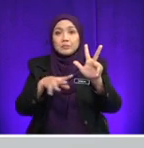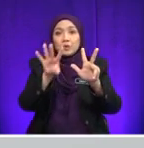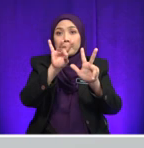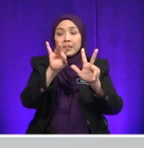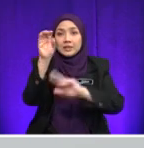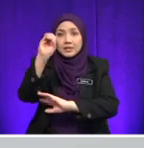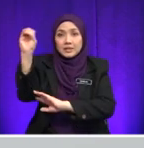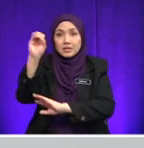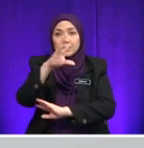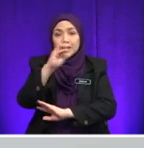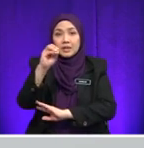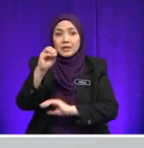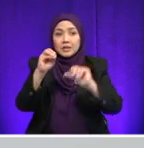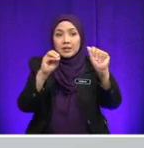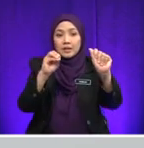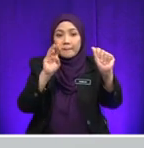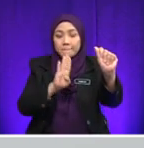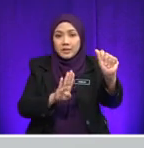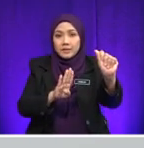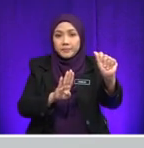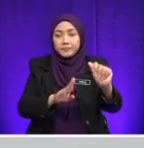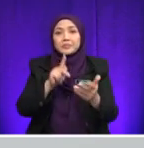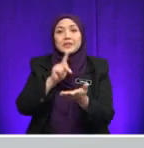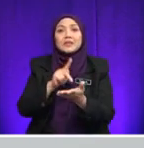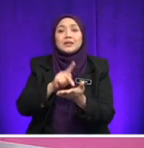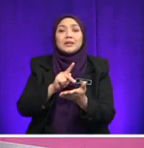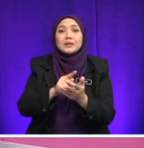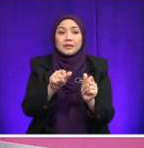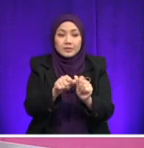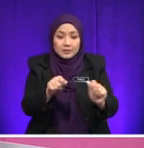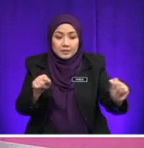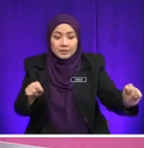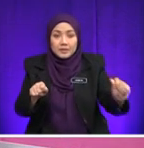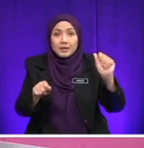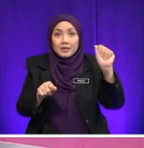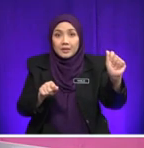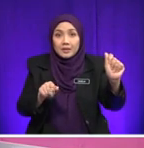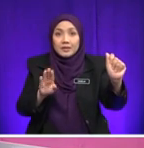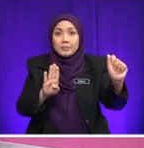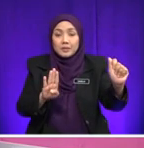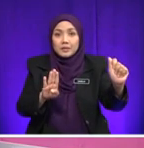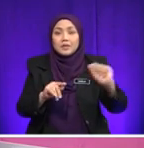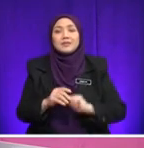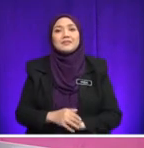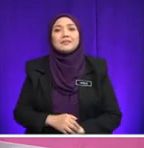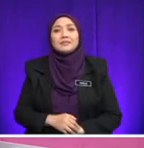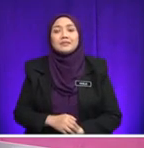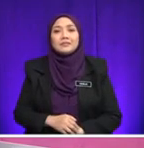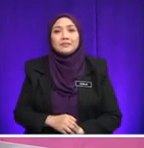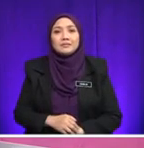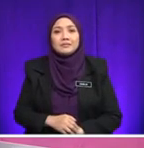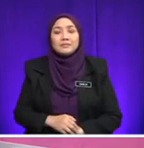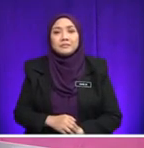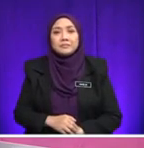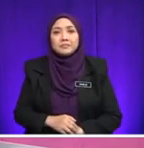papan e dan papan B Hitung jarak antara papan e dan papan B jadi di sini